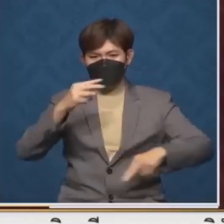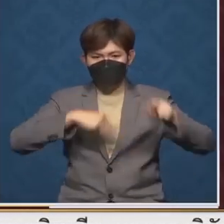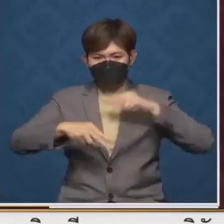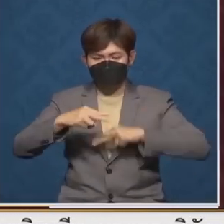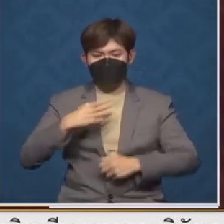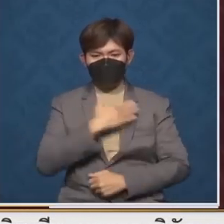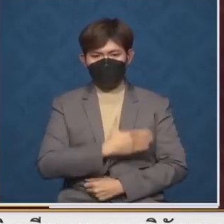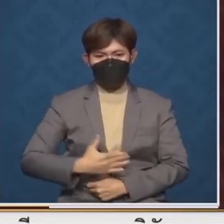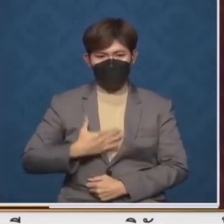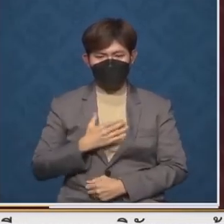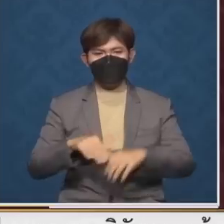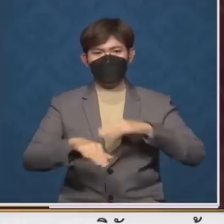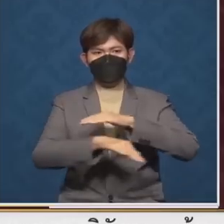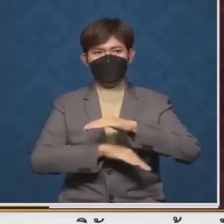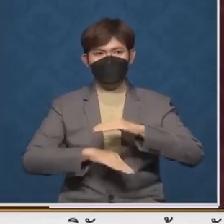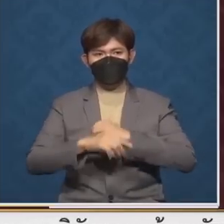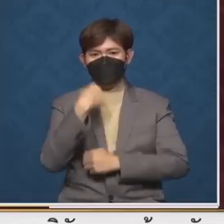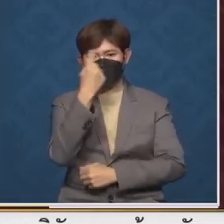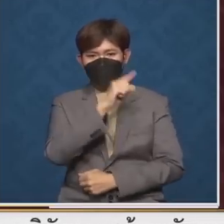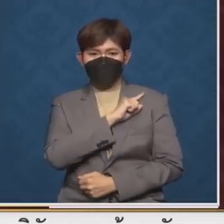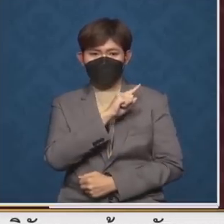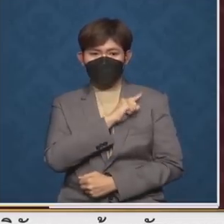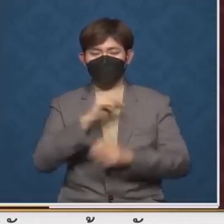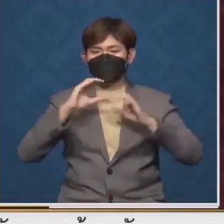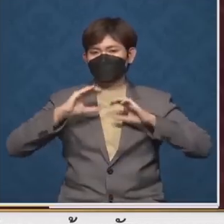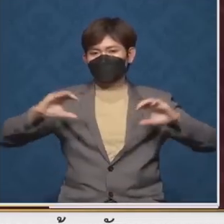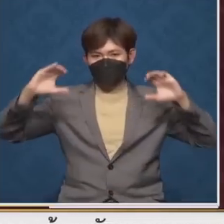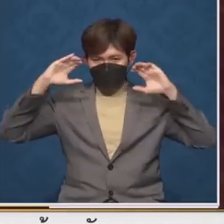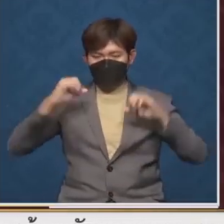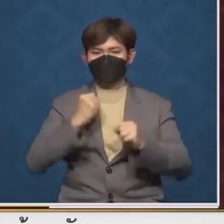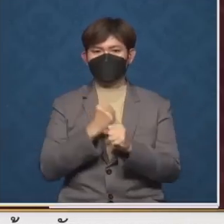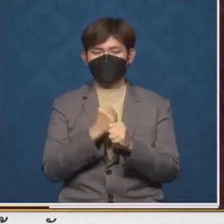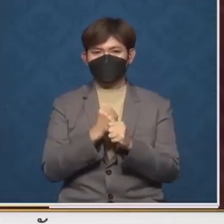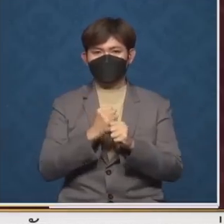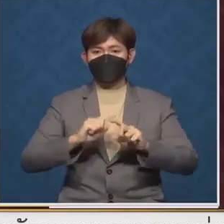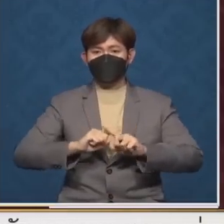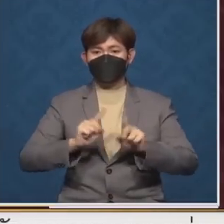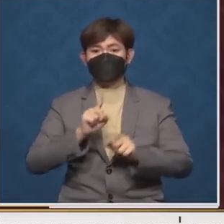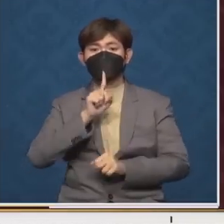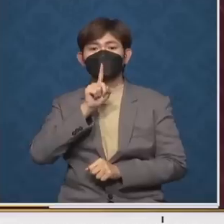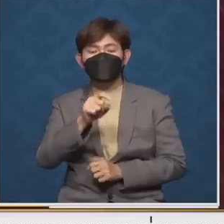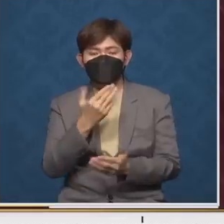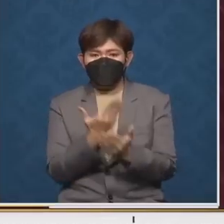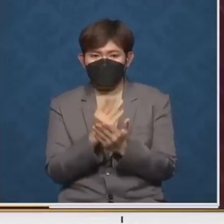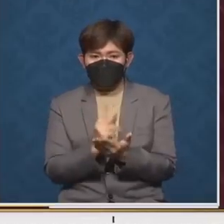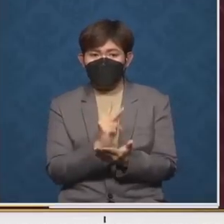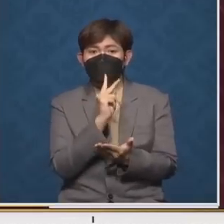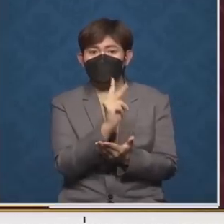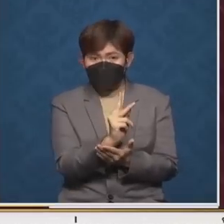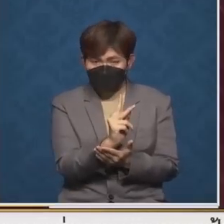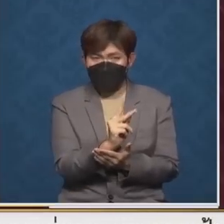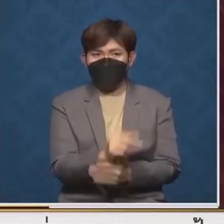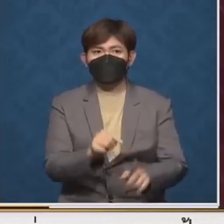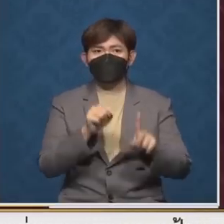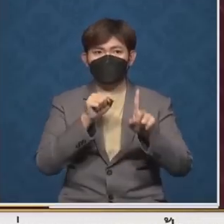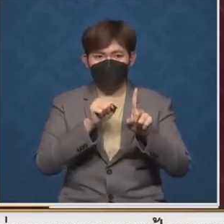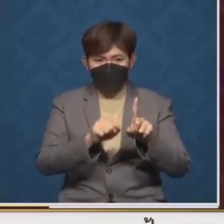ฐานต้องอยู่ในความรบผดชอบของรัฐบาลแล้วผมถามวาเงินที่ขอกู้ไป 1,